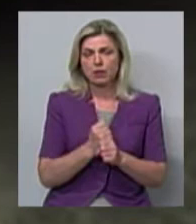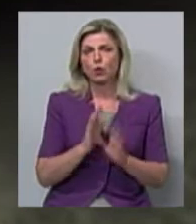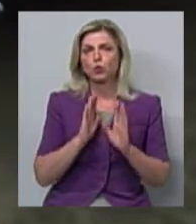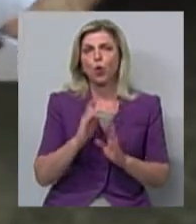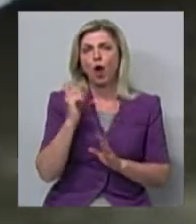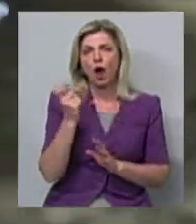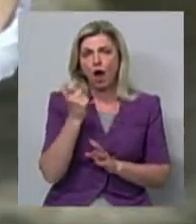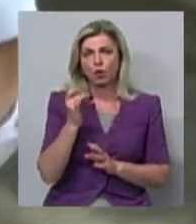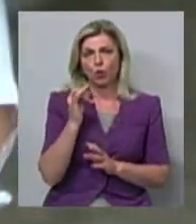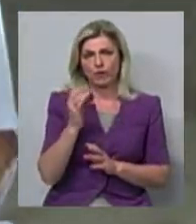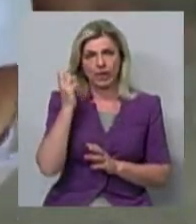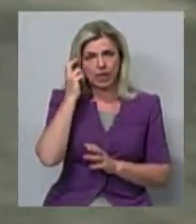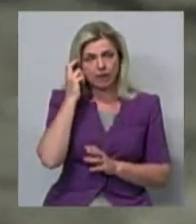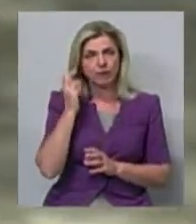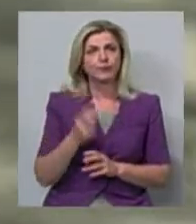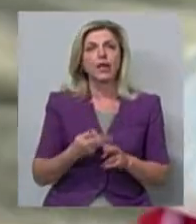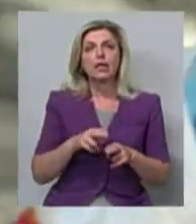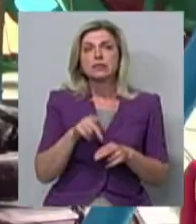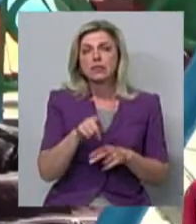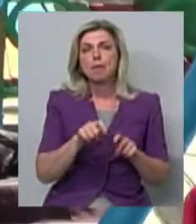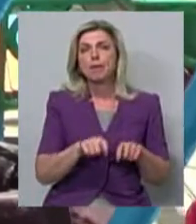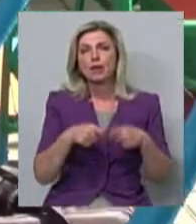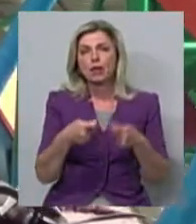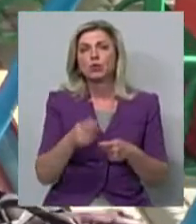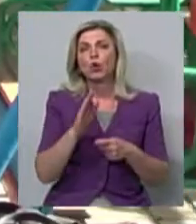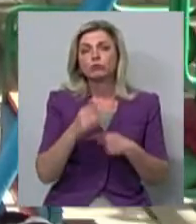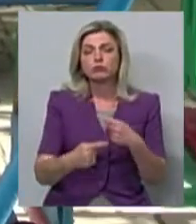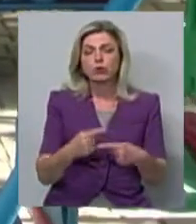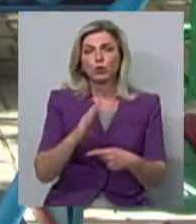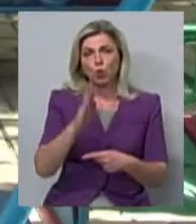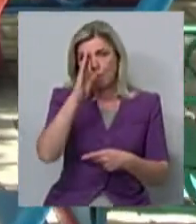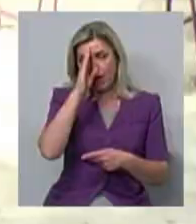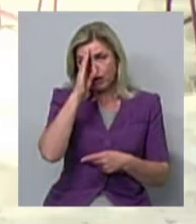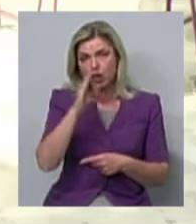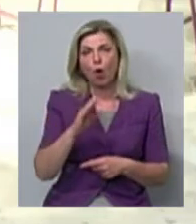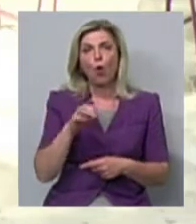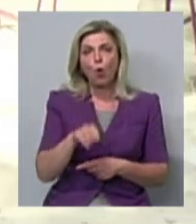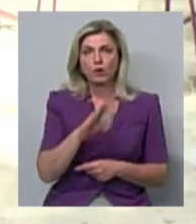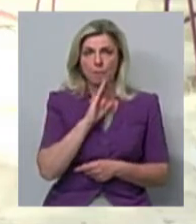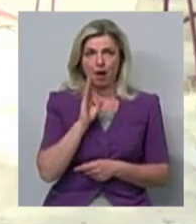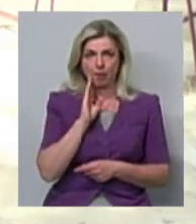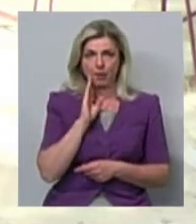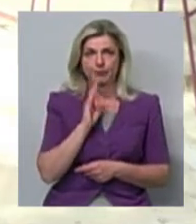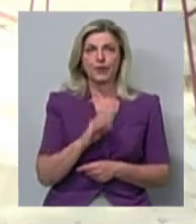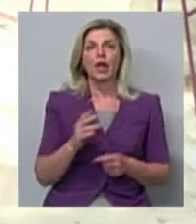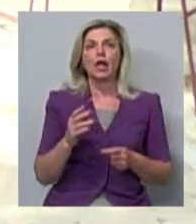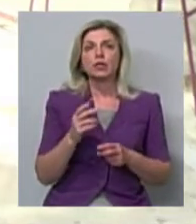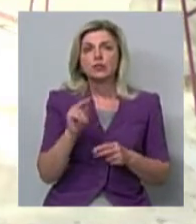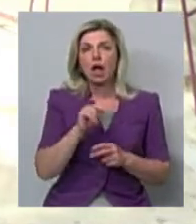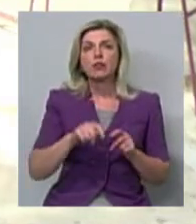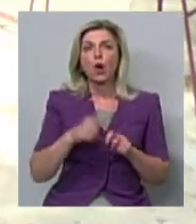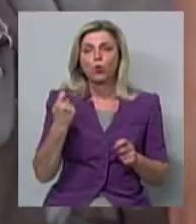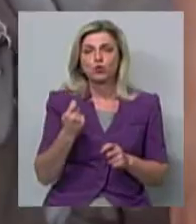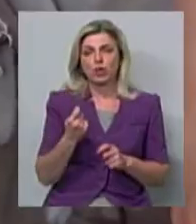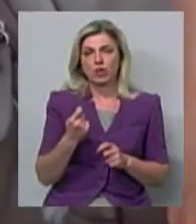дистрофія Дюшена – це спадкований дух, який передається лише хлопчикам від мами, говорить лікарка-невролог Лариса Гусіна. Все через порушення функції